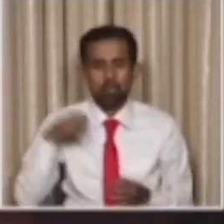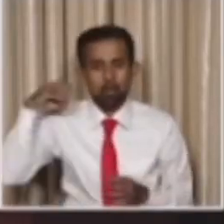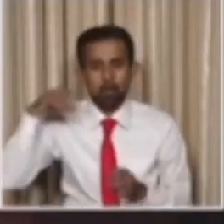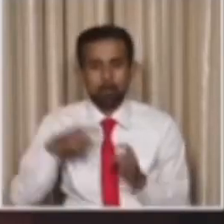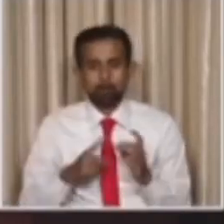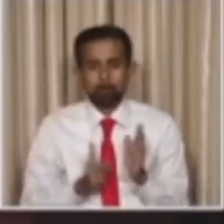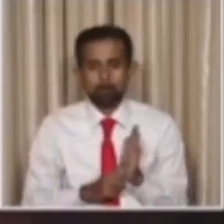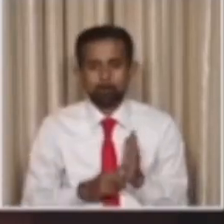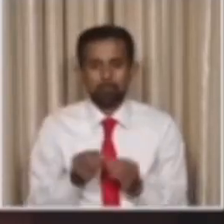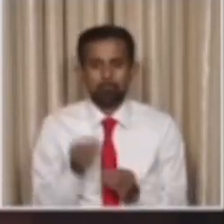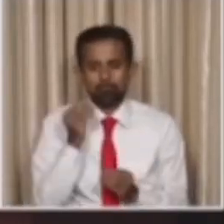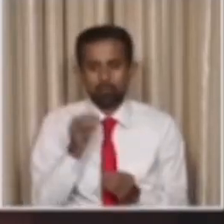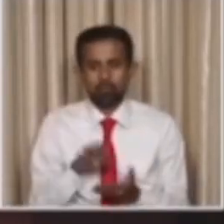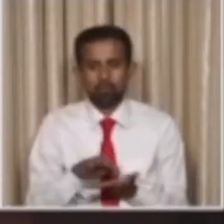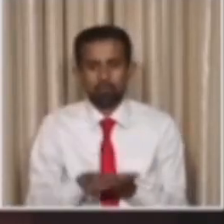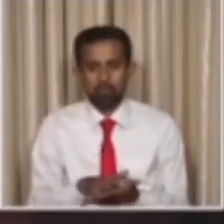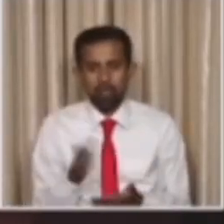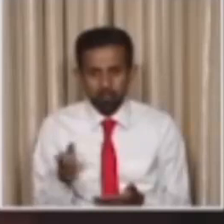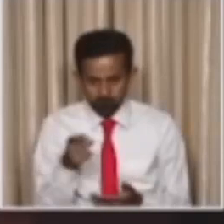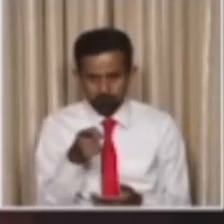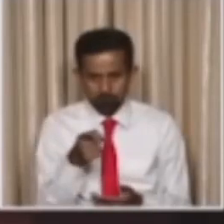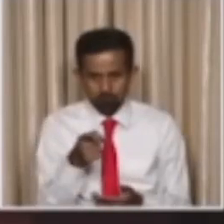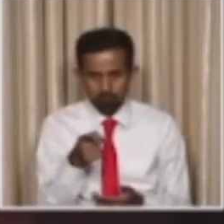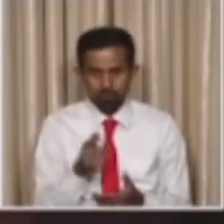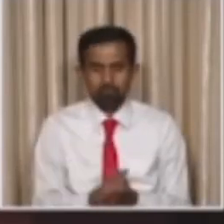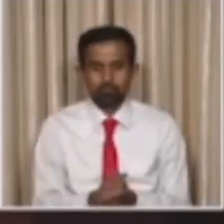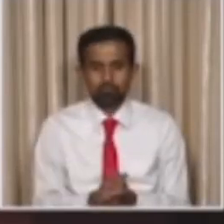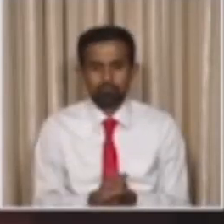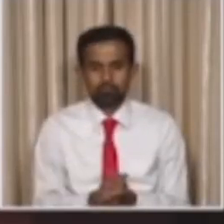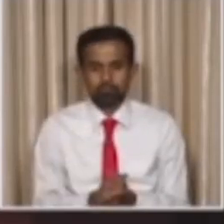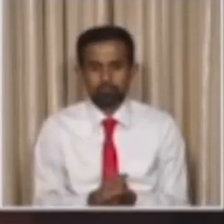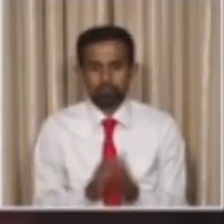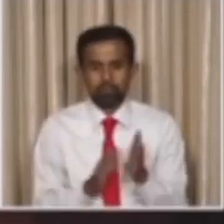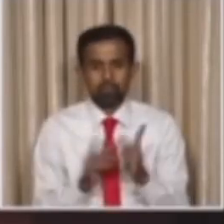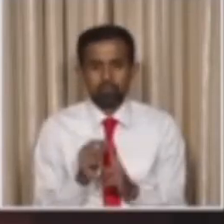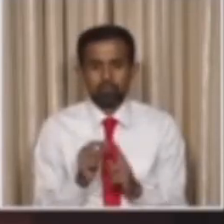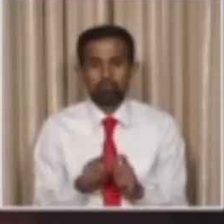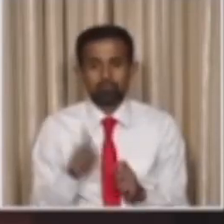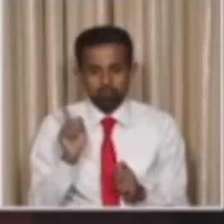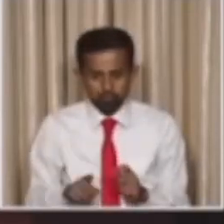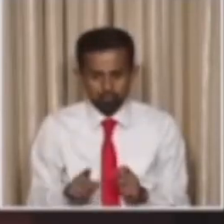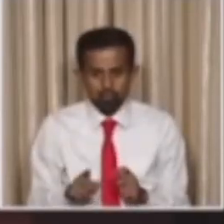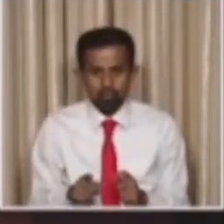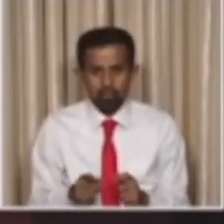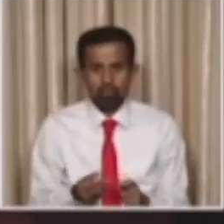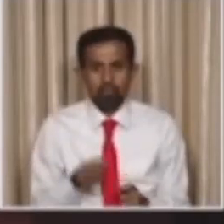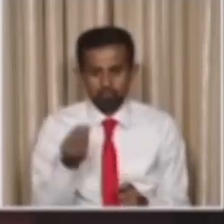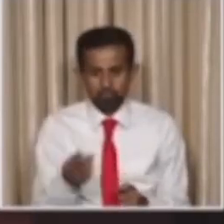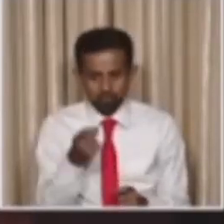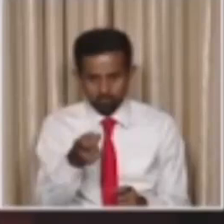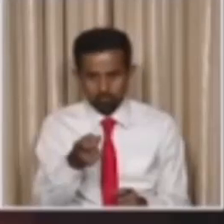නැංවීම සඳහා තීරණයක් ගෙන තිබේද? ඒ සඳහා අමාත්‍ය මණ්ඩල අනුමැතිය හිමි වී